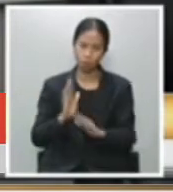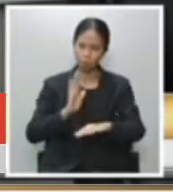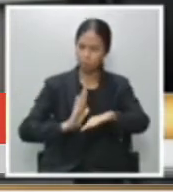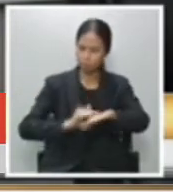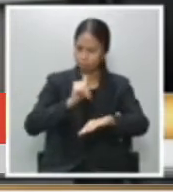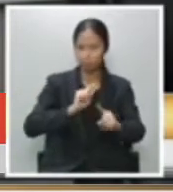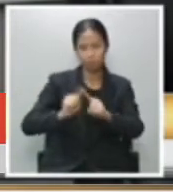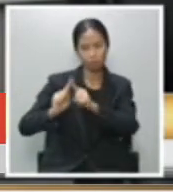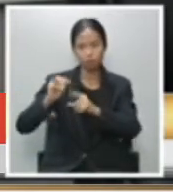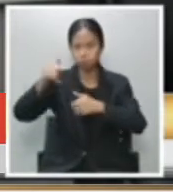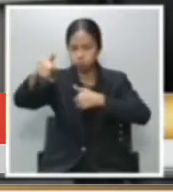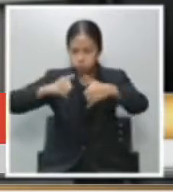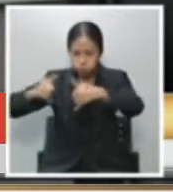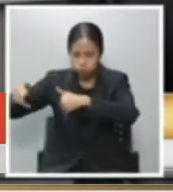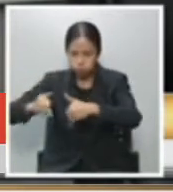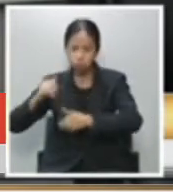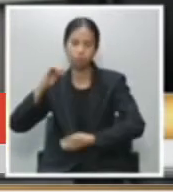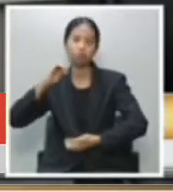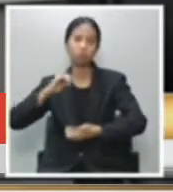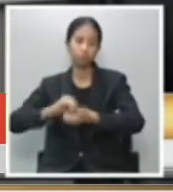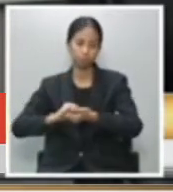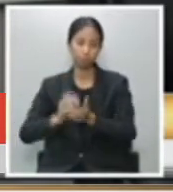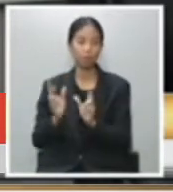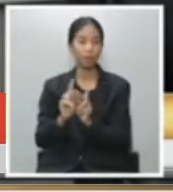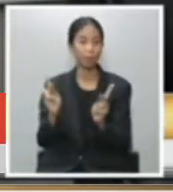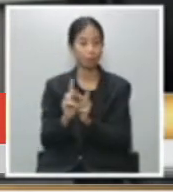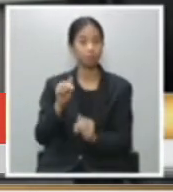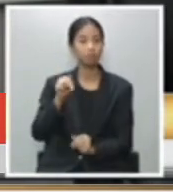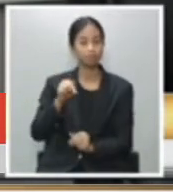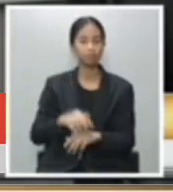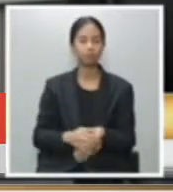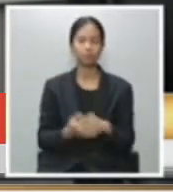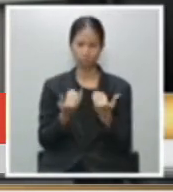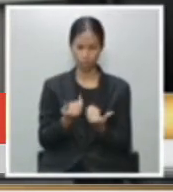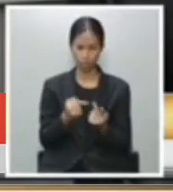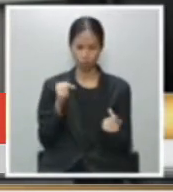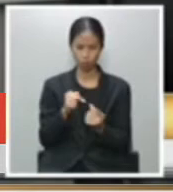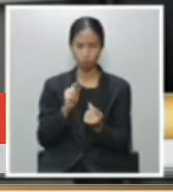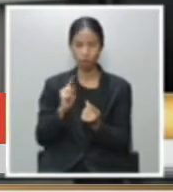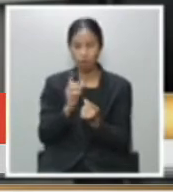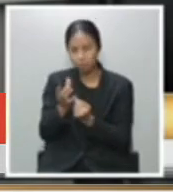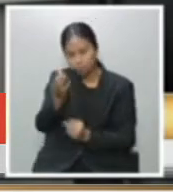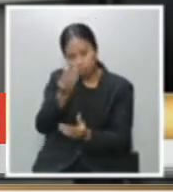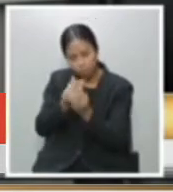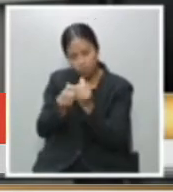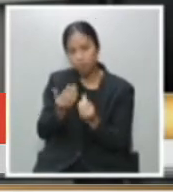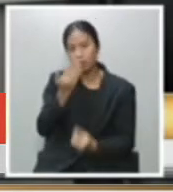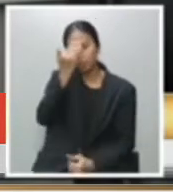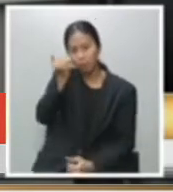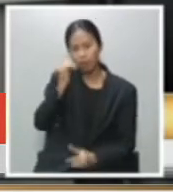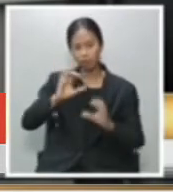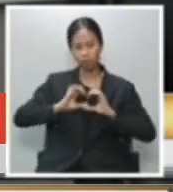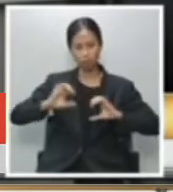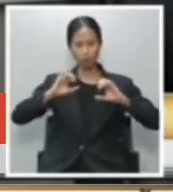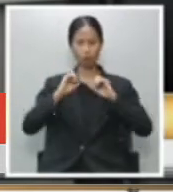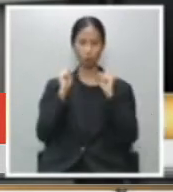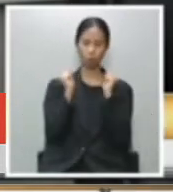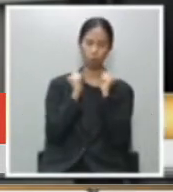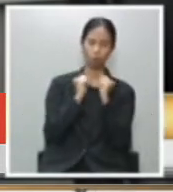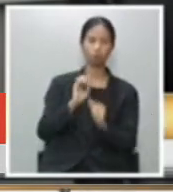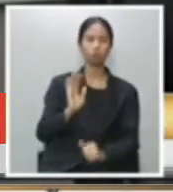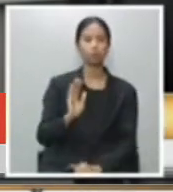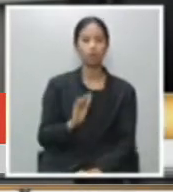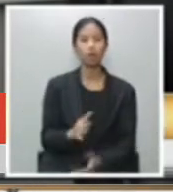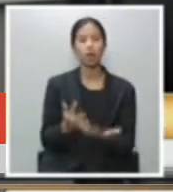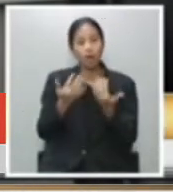การยตินี้เป็นการศึกษานะครับท่านประธานครับทำไมรัฐบาลต้องกลัวเป็นการศึก